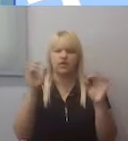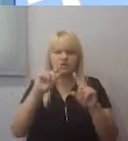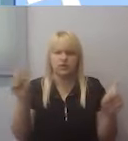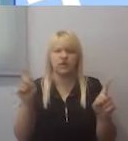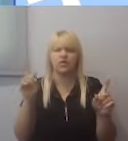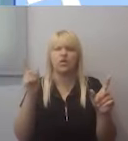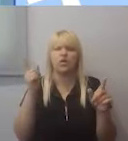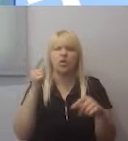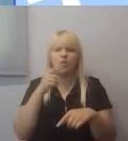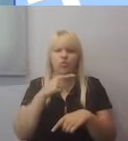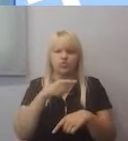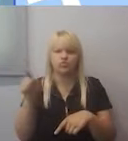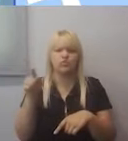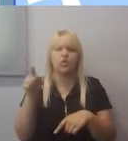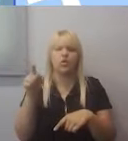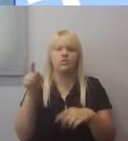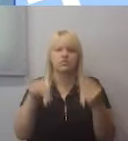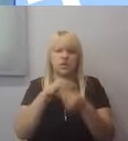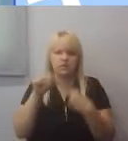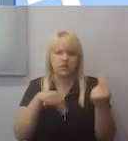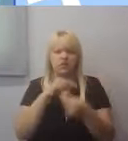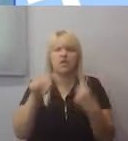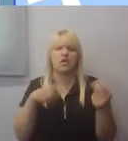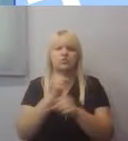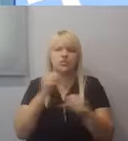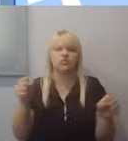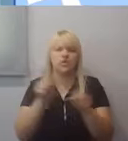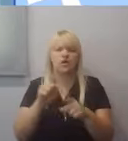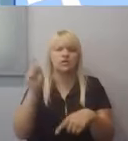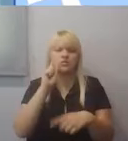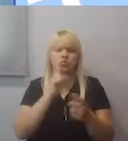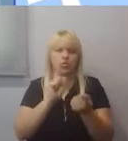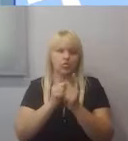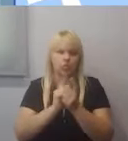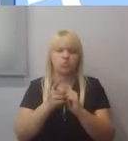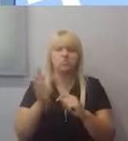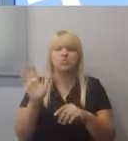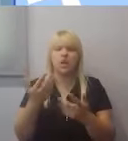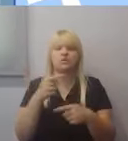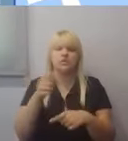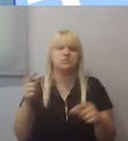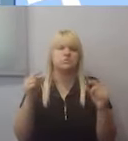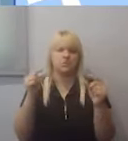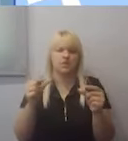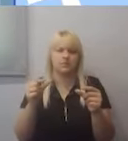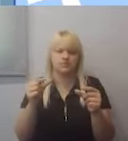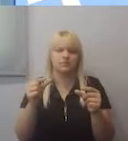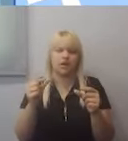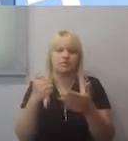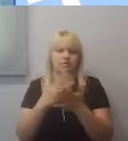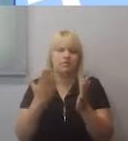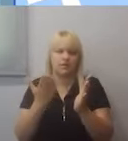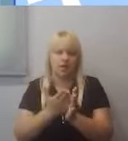semināros tiek nodrošināts arī surdo tulkojums ja bet tas tik tāds ma maziņa aizberga daļa attiecībā uz šo